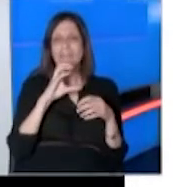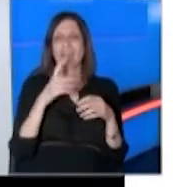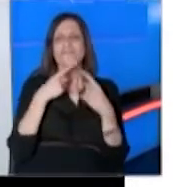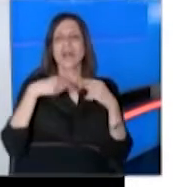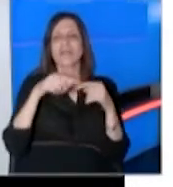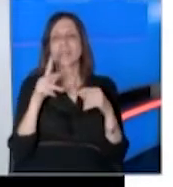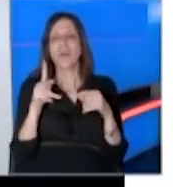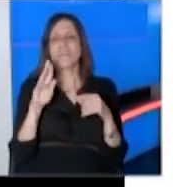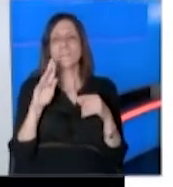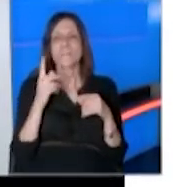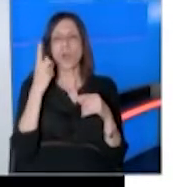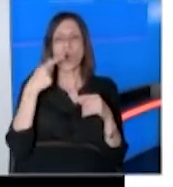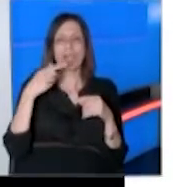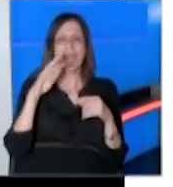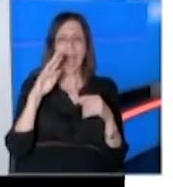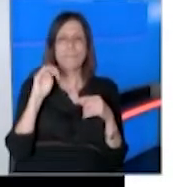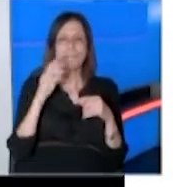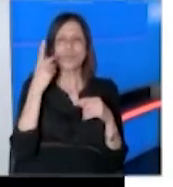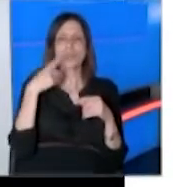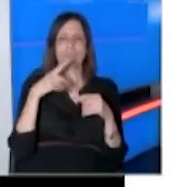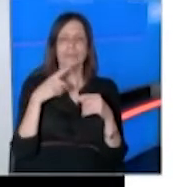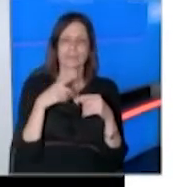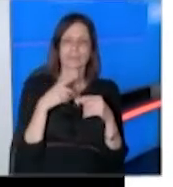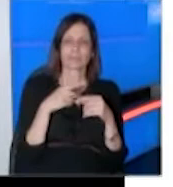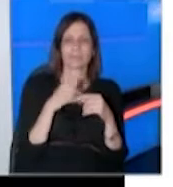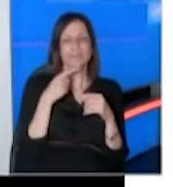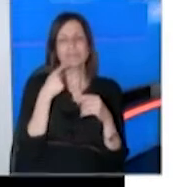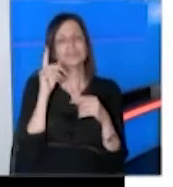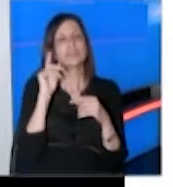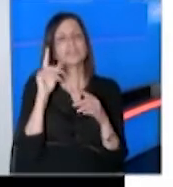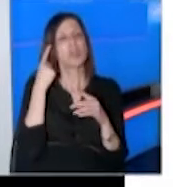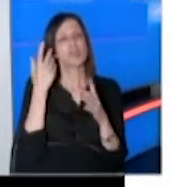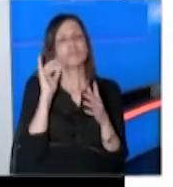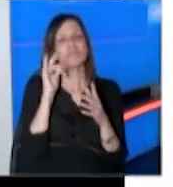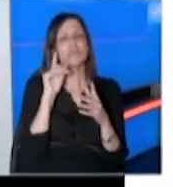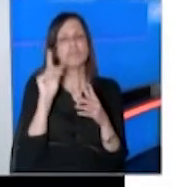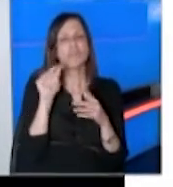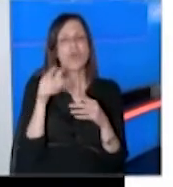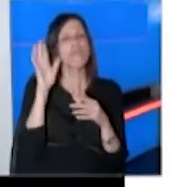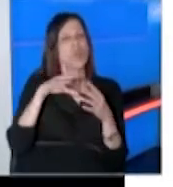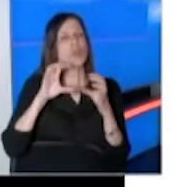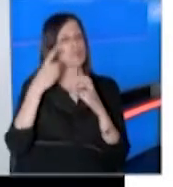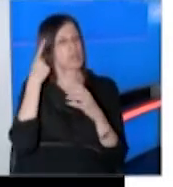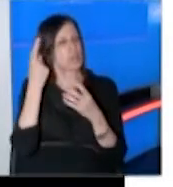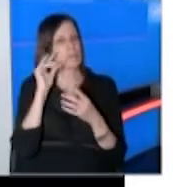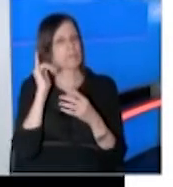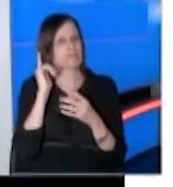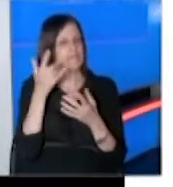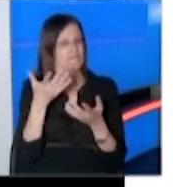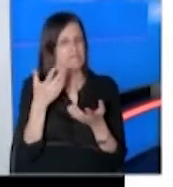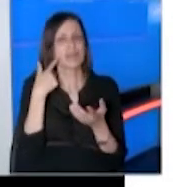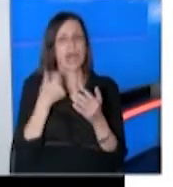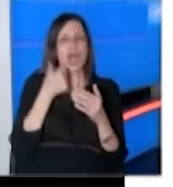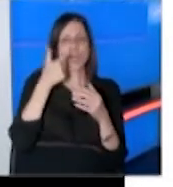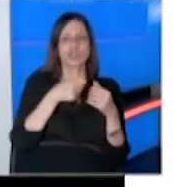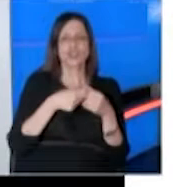זו ועדת הפרוגרמות? מי זו ועדת? יצור שרוב אזרחי המדינה לא יודעים מי הוא. להגיד לך משהו בינינו אני? נו. גם קיבוציקים לא יודעים מה הוא. מי כן יודע? ראשי